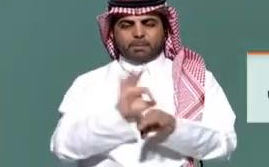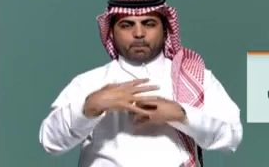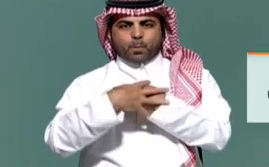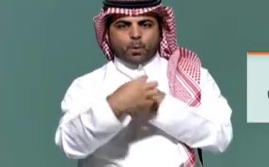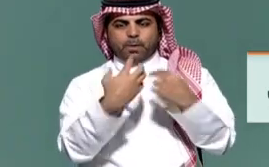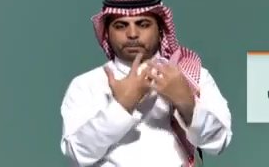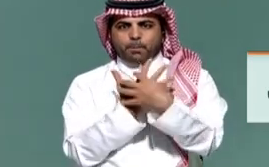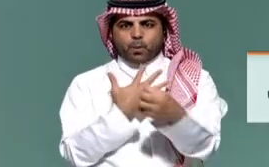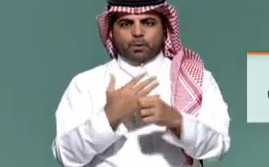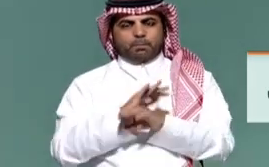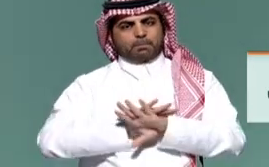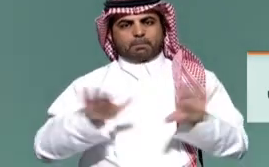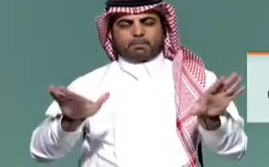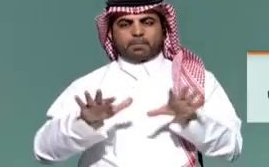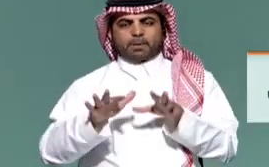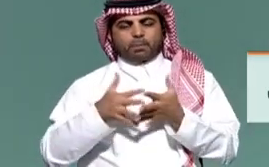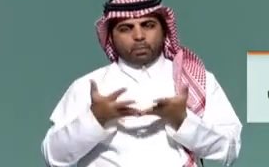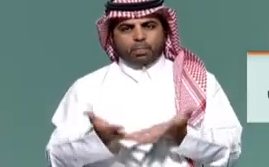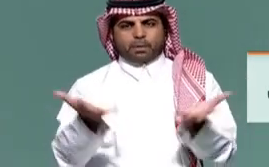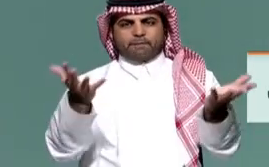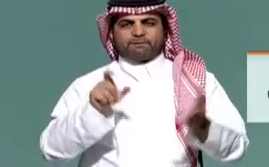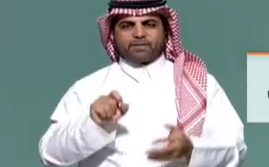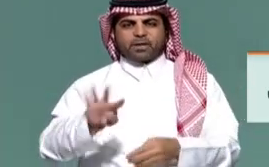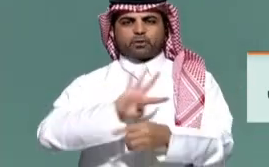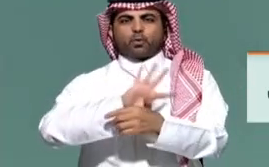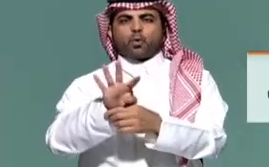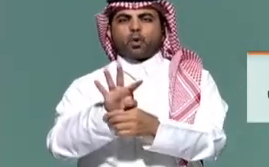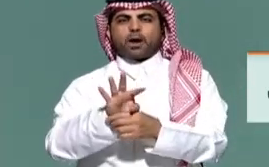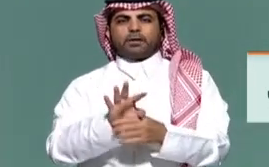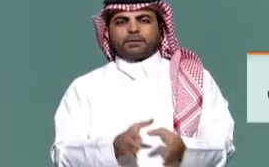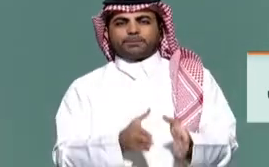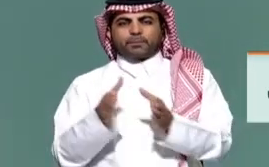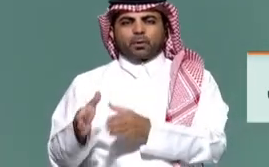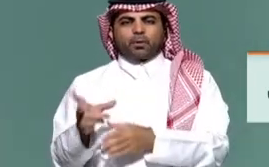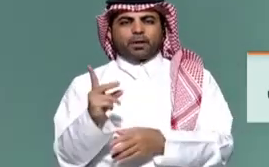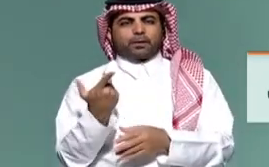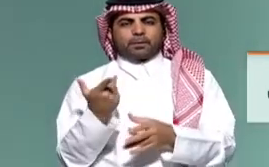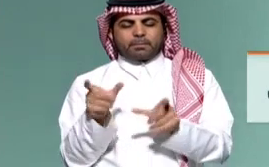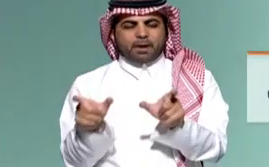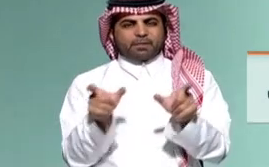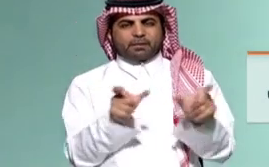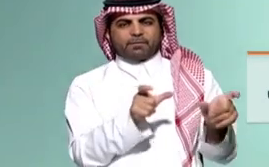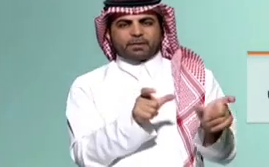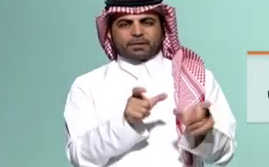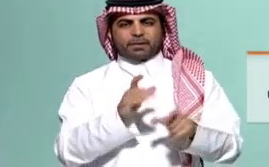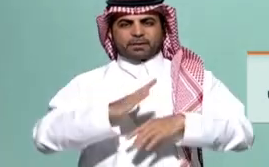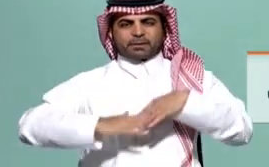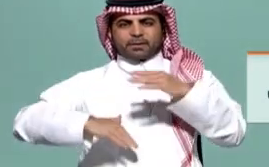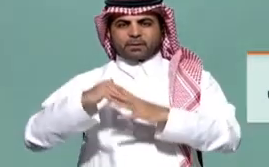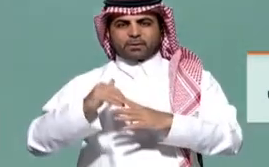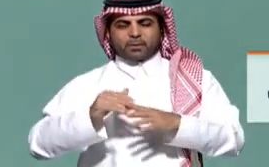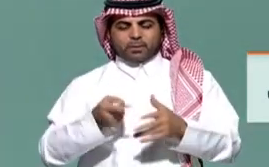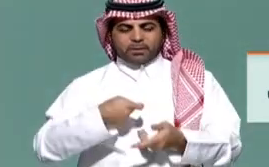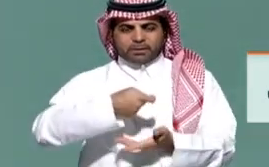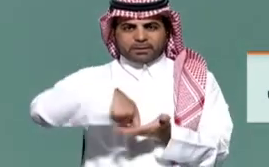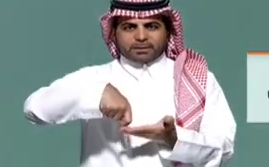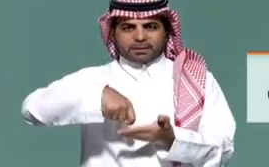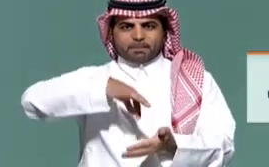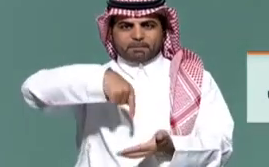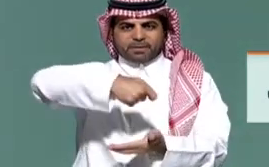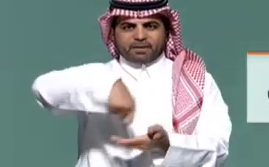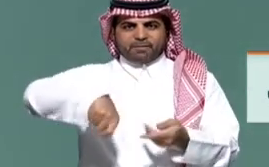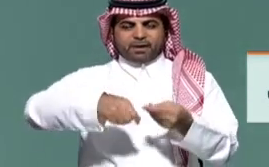اتخاذها لمكافحة انتشار عدوى فيروس كورونا، وبما يساهم في المحافظة على سلامة المتعاملين بأدوات